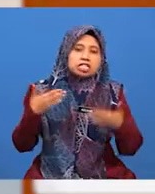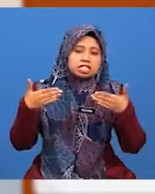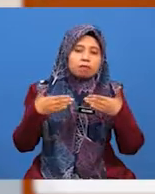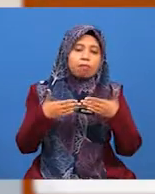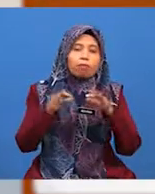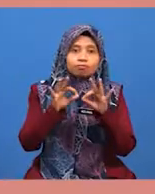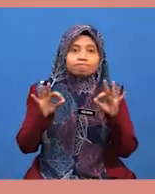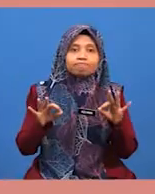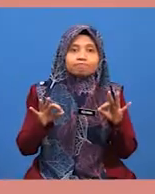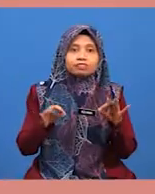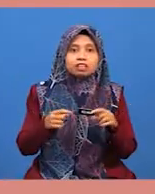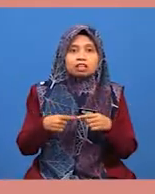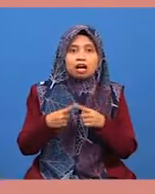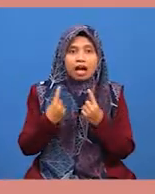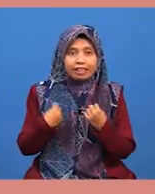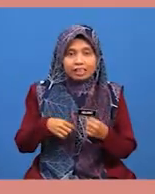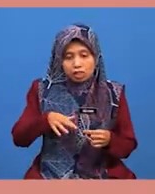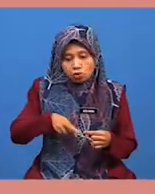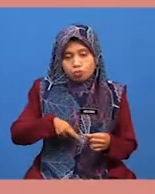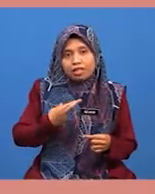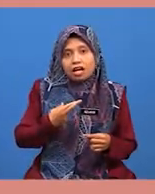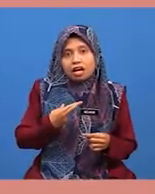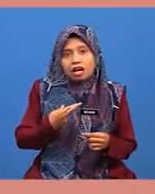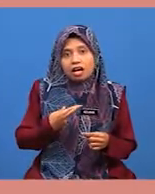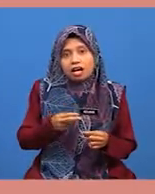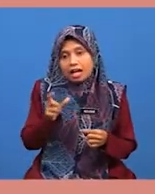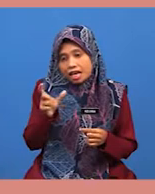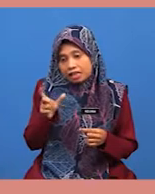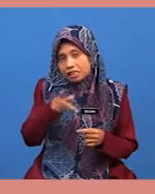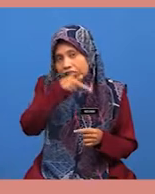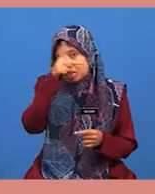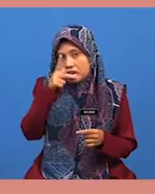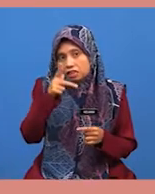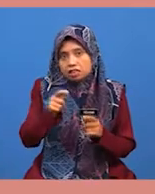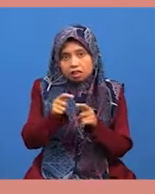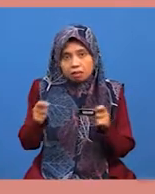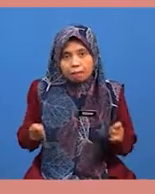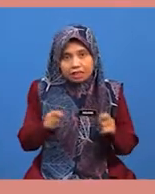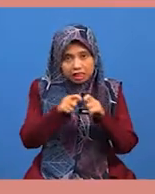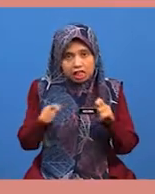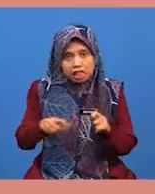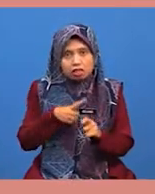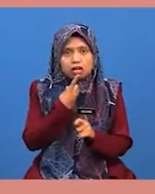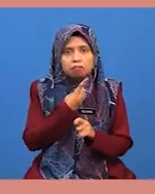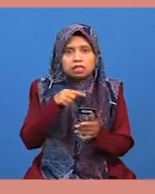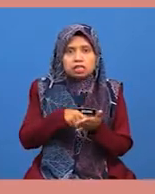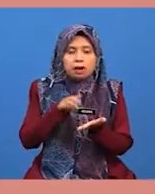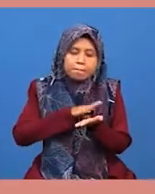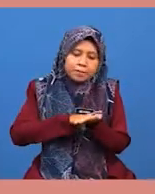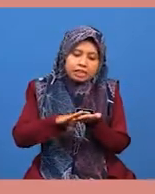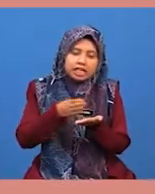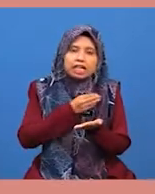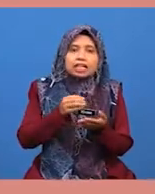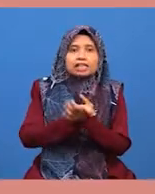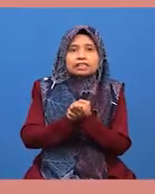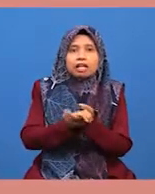tadi. Hatiku riang kerana tempat tinggal kami ini bersih dan selamat. Di manakah